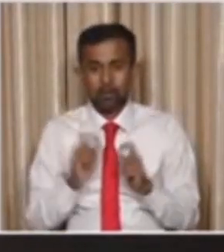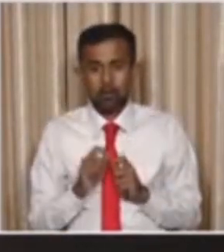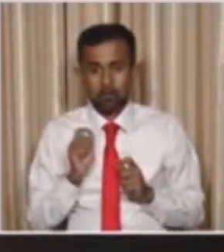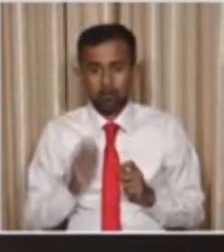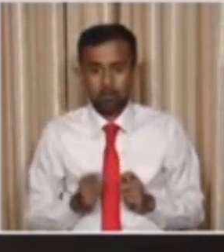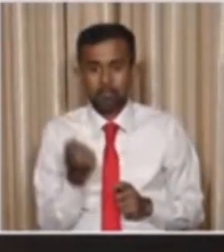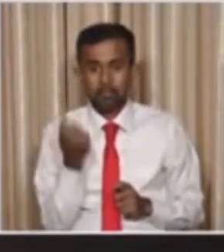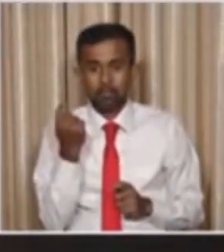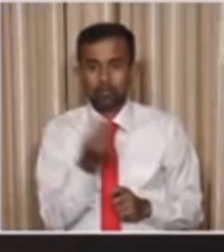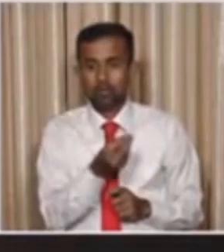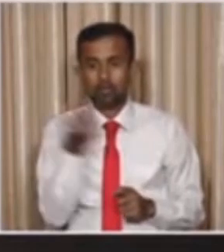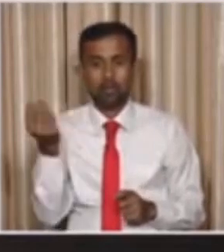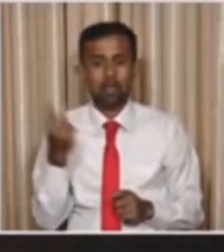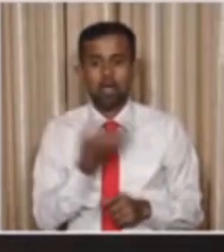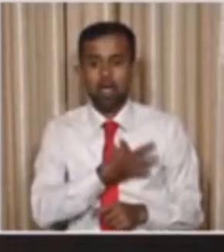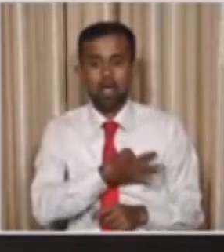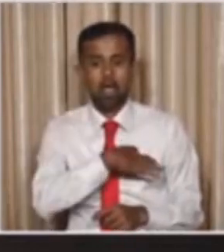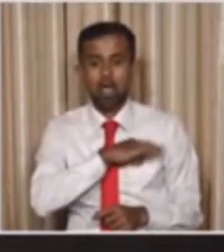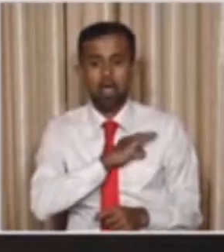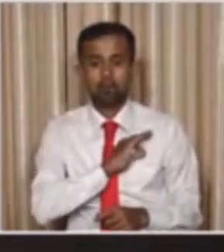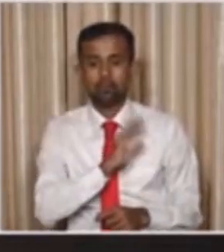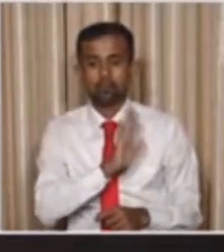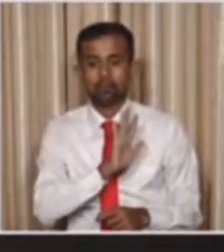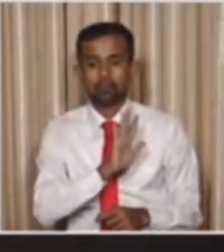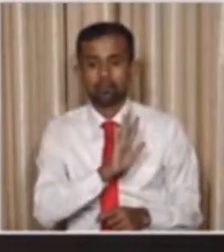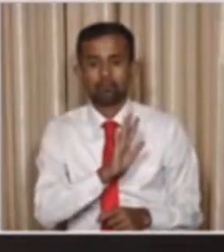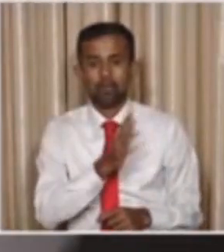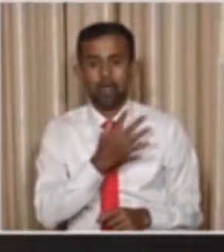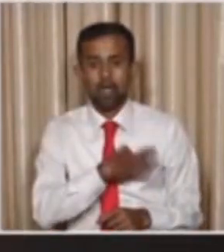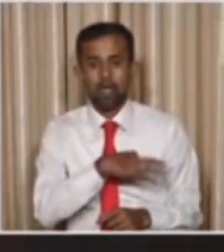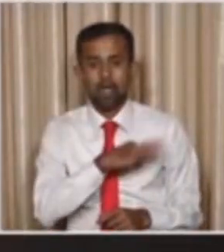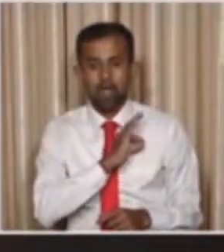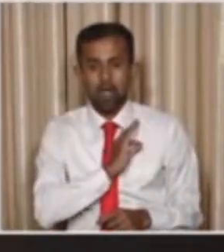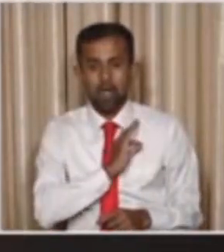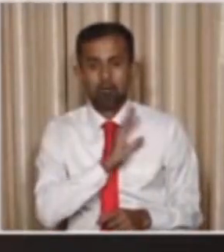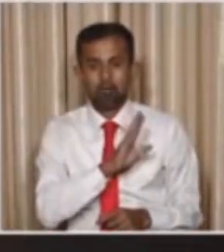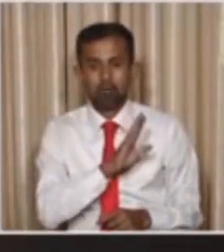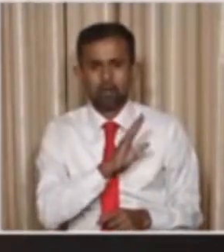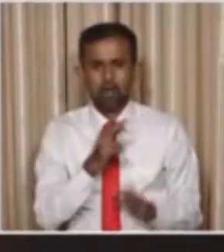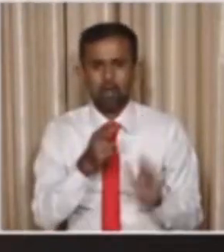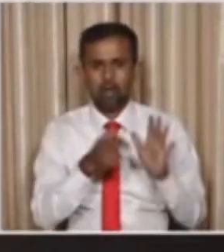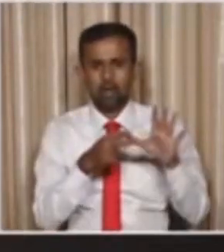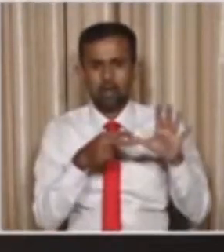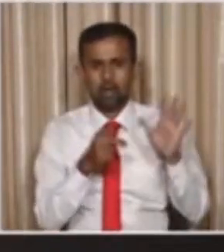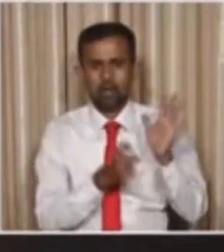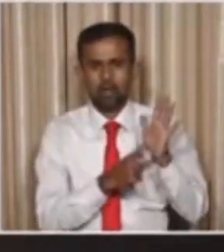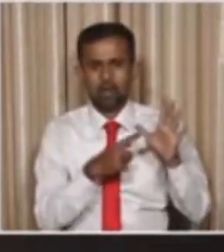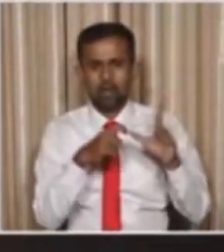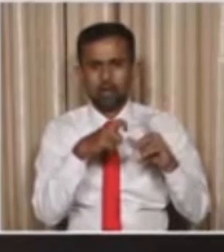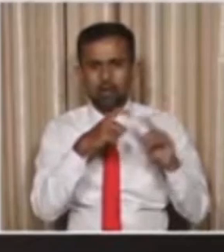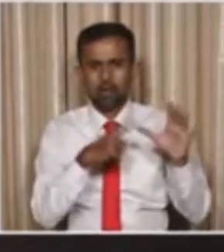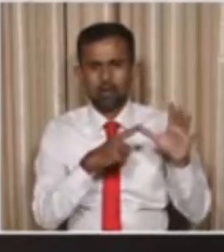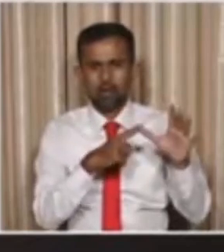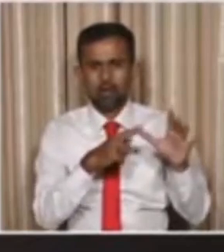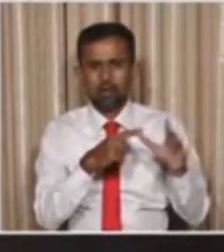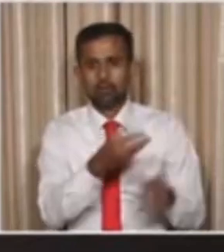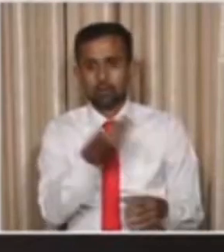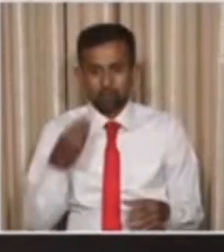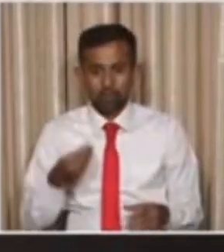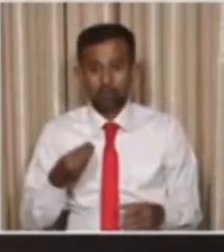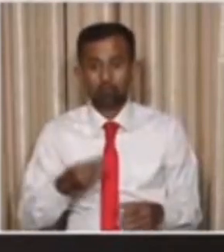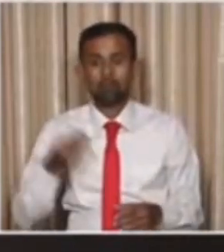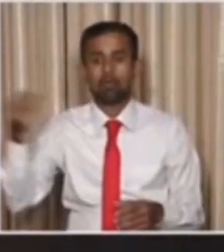බදු දෙන්නේ හාමුදුරුව නෙමෙයි හාමුදුරුවේ හාමුදුරුවන්ගේ මේක ඉන්න නාලක ගොඩලියක්ද නේ එතුම අරගෙන එතුම